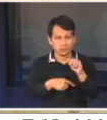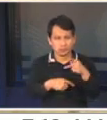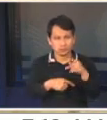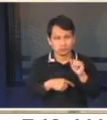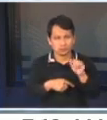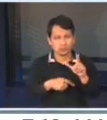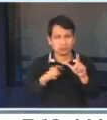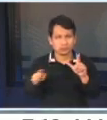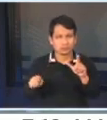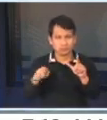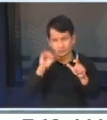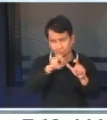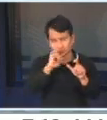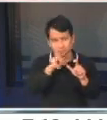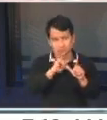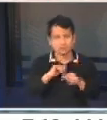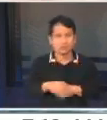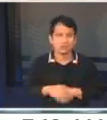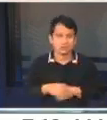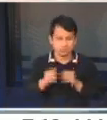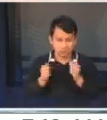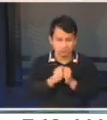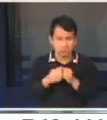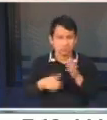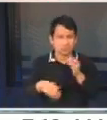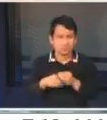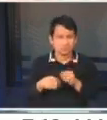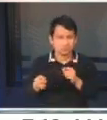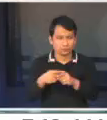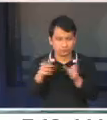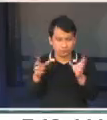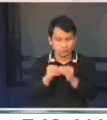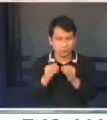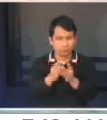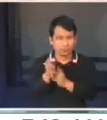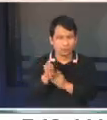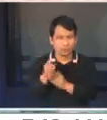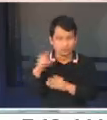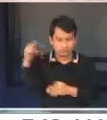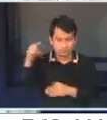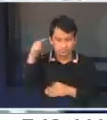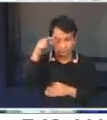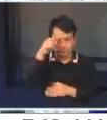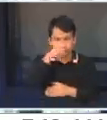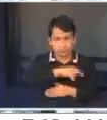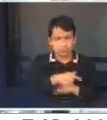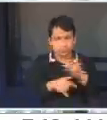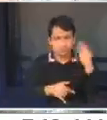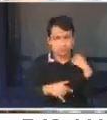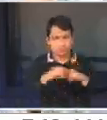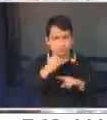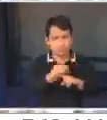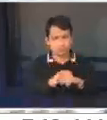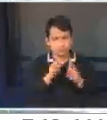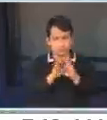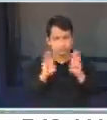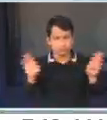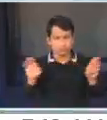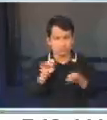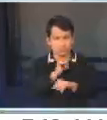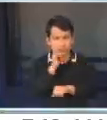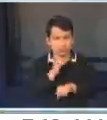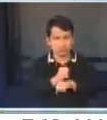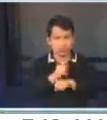at taga-Iloilo Gid. Karamihan ng mga turista ay bumabiyahe sa pamamagitan po ng eroplano. Noong Oktubre nang buksan muli ang isla sa